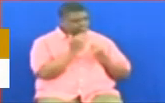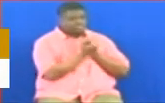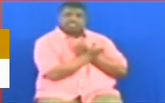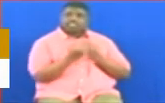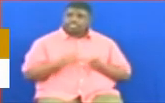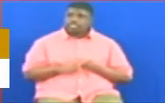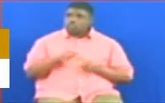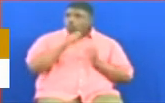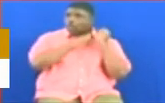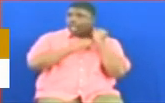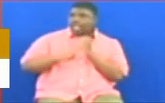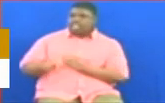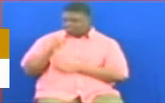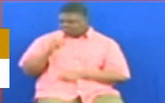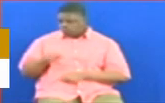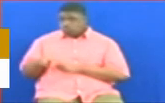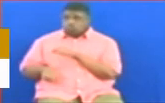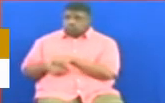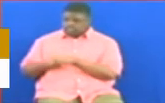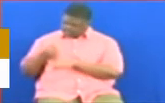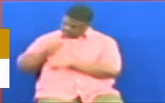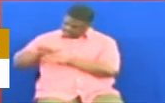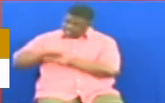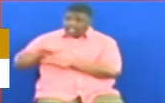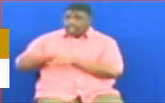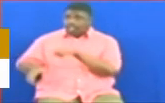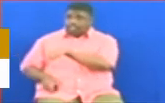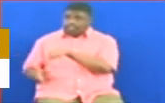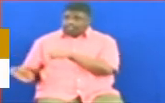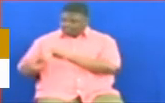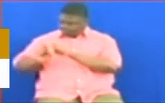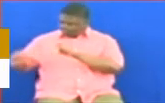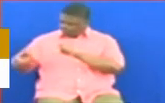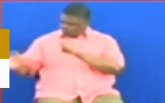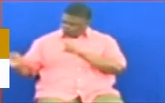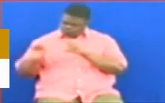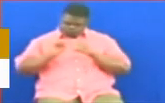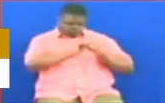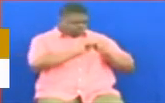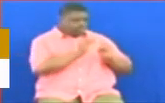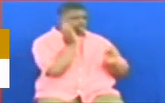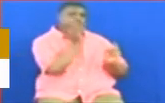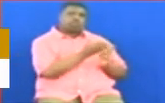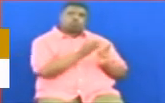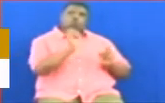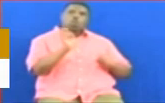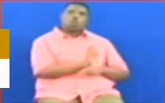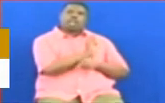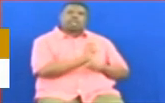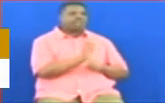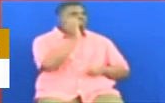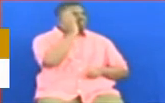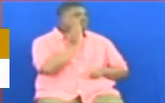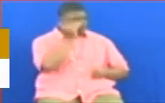kwa wahalifu. Lakini ninachotaka kukieleza hapa, kifungu hiki kimewekwa kwa ajili ya kuwalinda vijana wanaoweza kufanya maamuzi